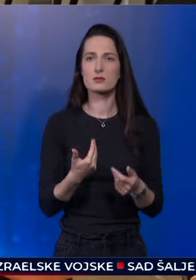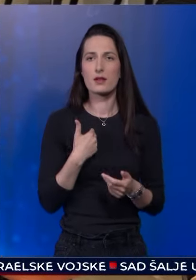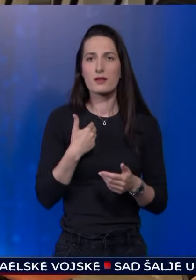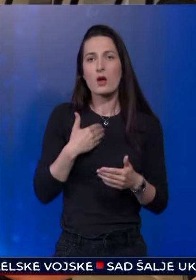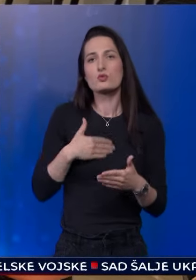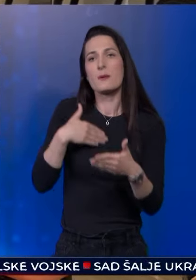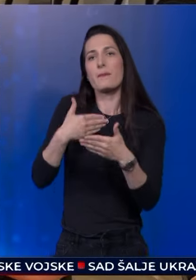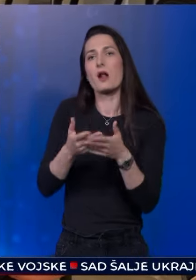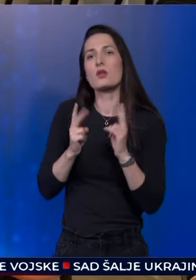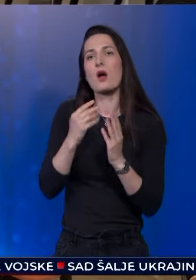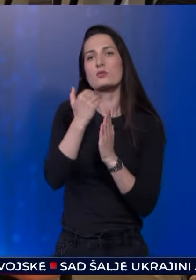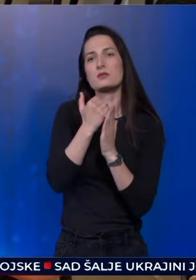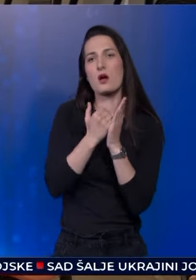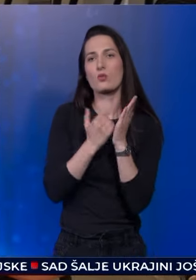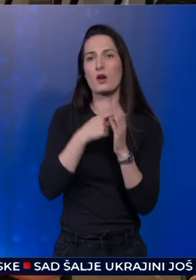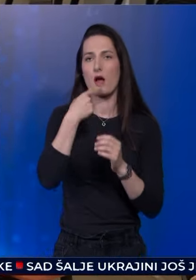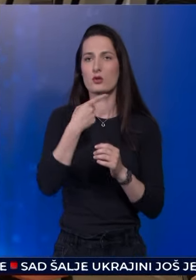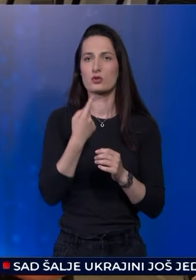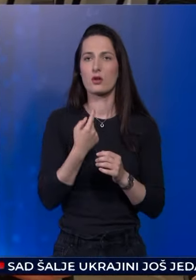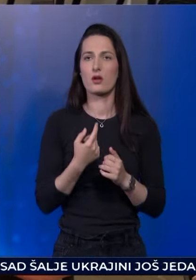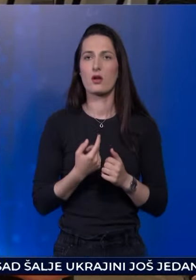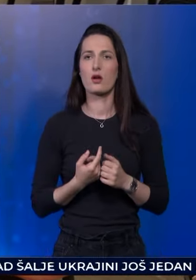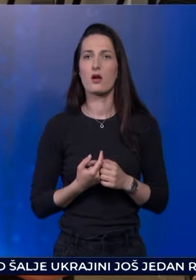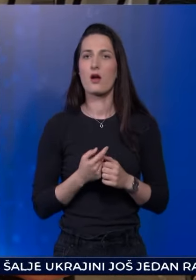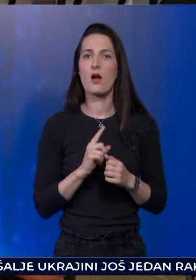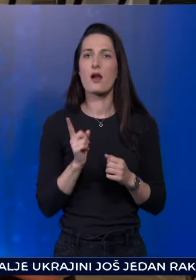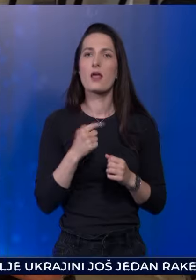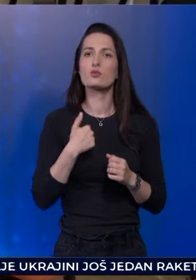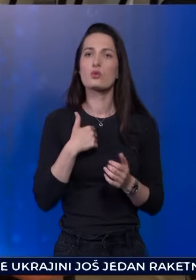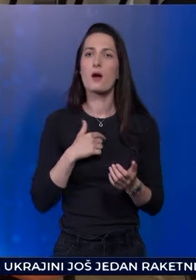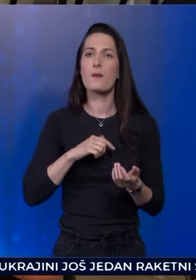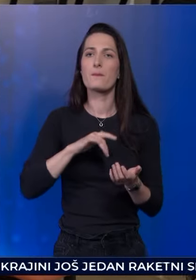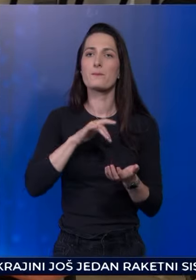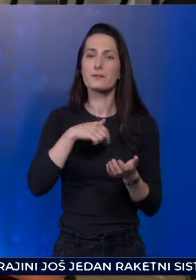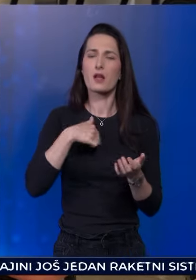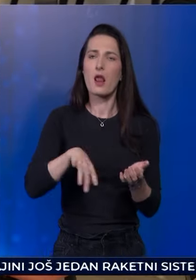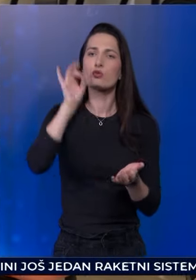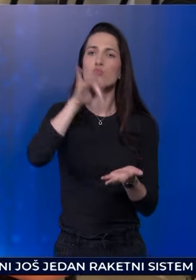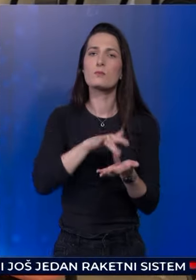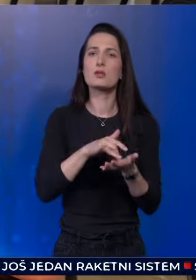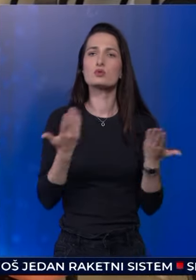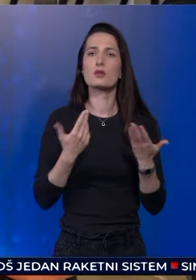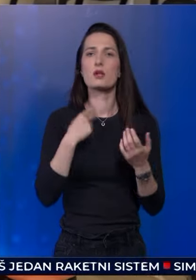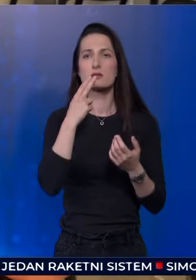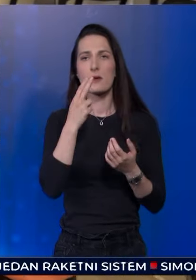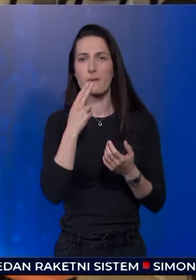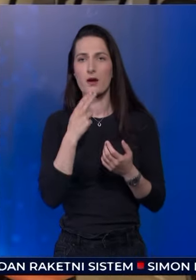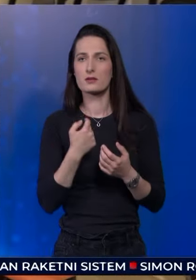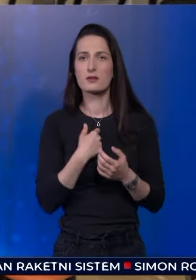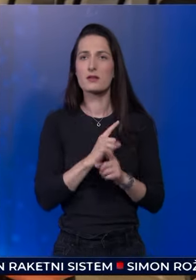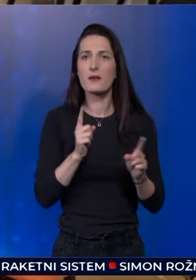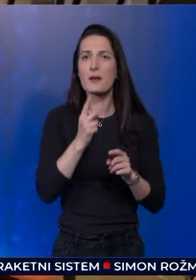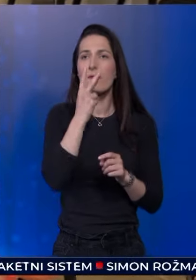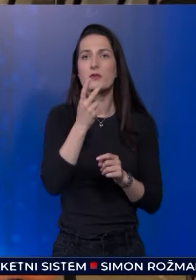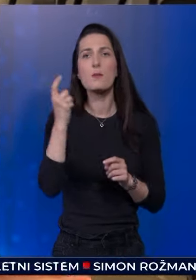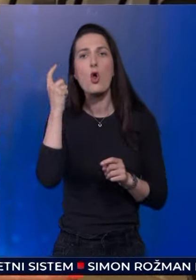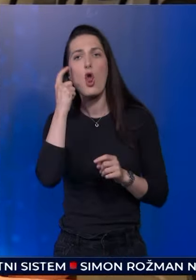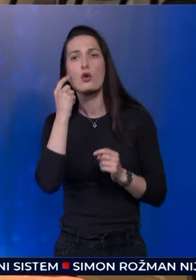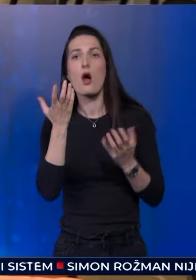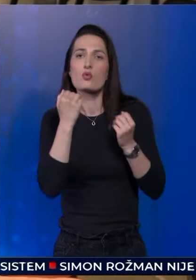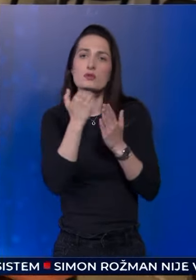cigarete. Nešto mi se pusto, nedostaje mi nešto, ne znam, ne bi vam znala ni objasniti. Nekaj, ja ću se prilagoti